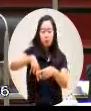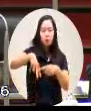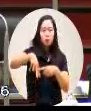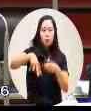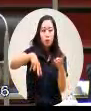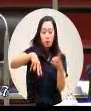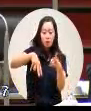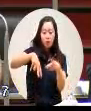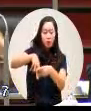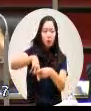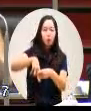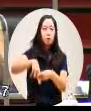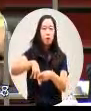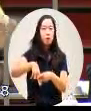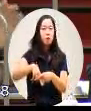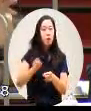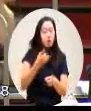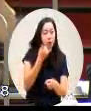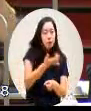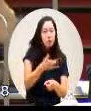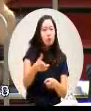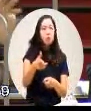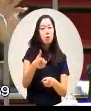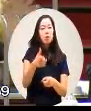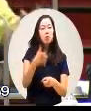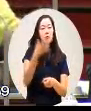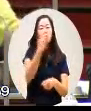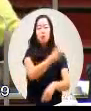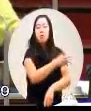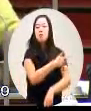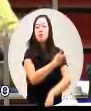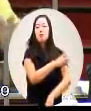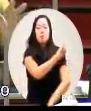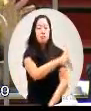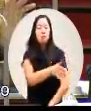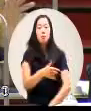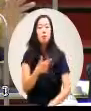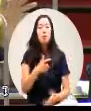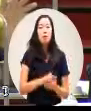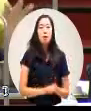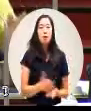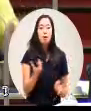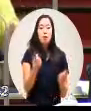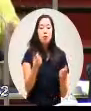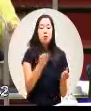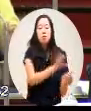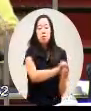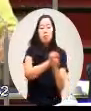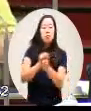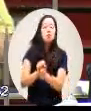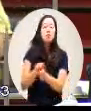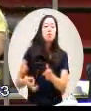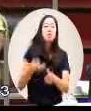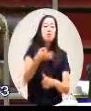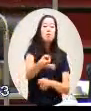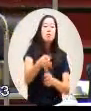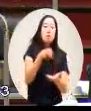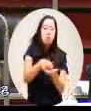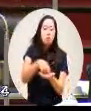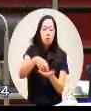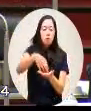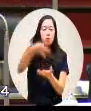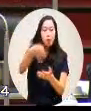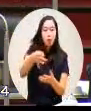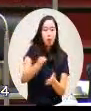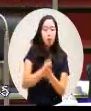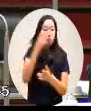人。结果医生叫医生，啊交保证金拿出来。过